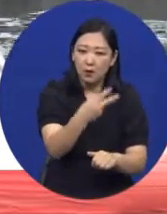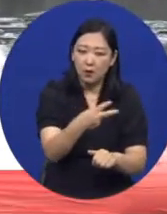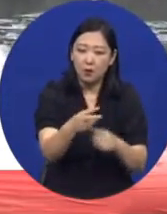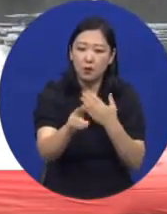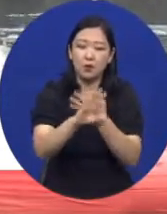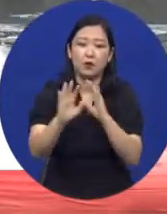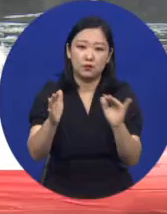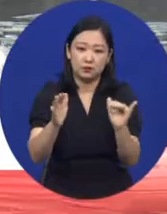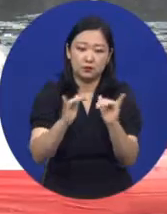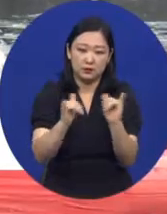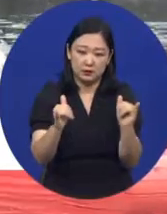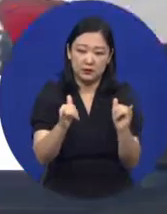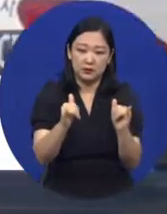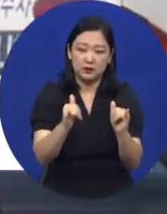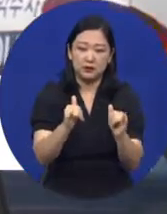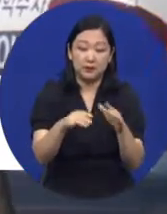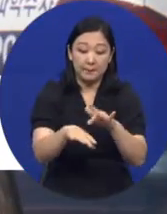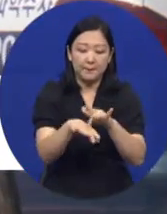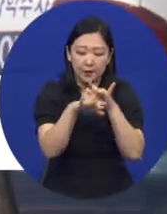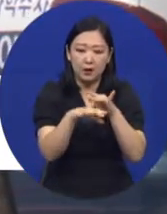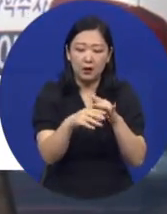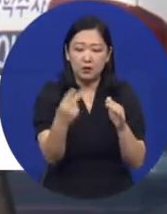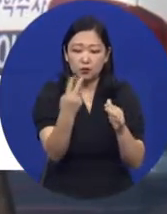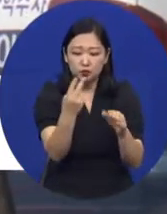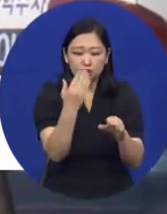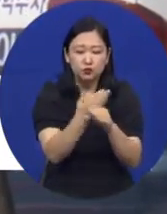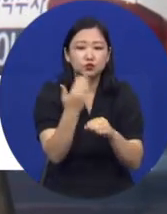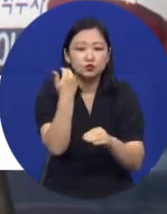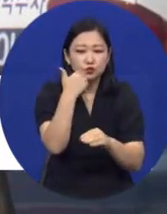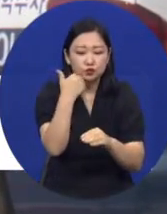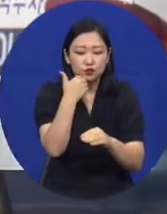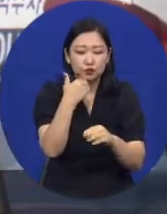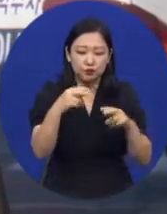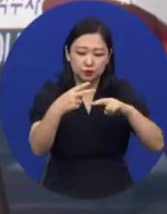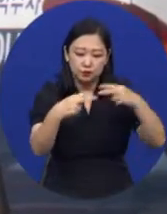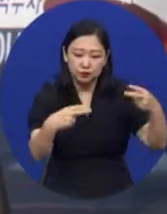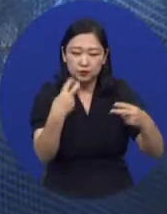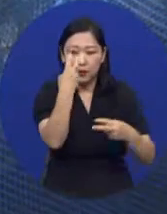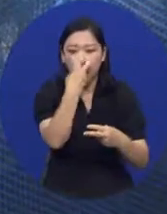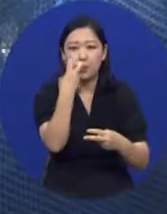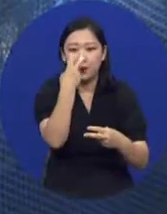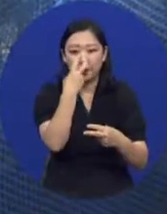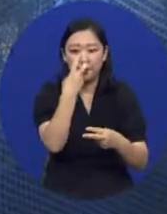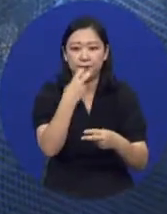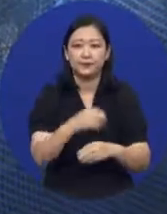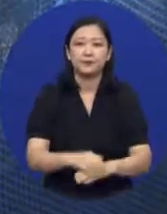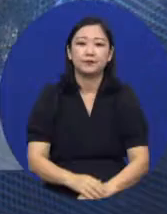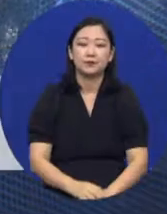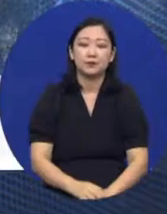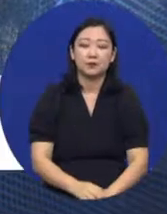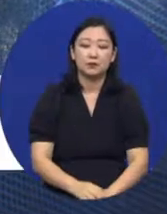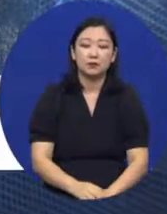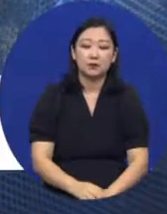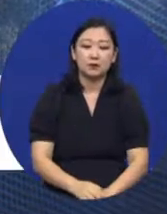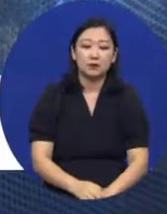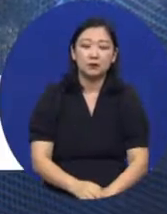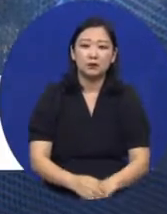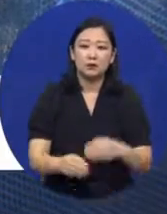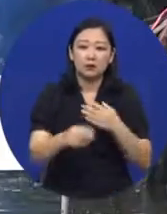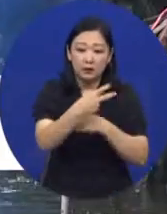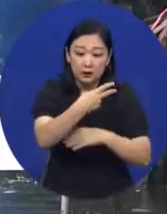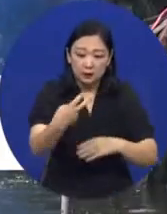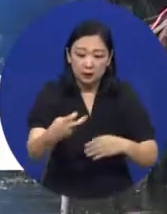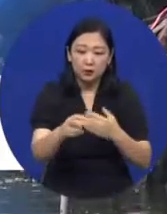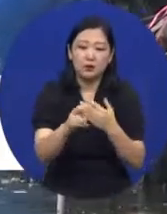실종됐는데, 최종 신원은 DNA 감식을 통해 확인될 예정입니다. 화재 당시 구조됐던 인도네시아 선원 한